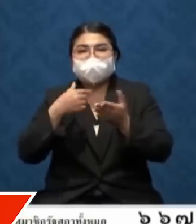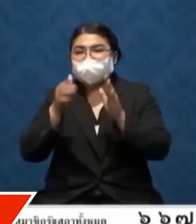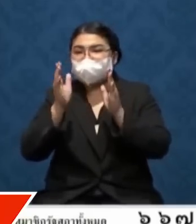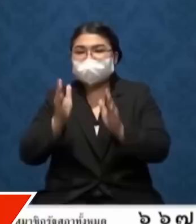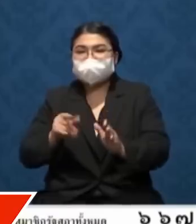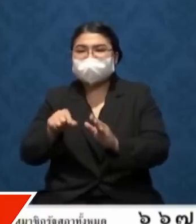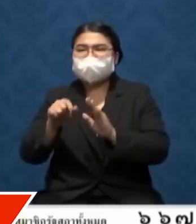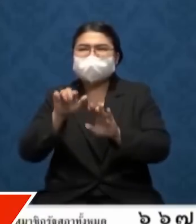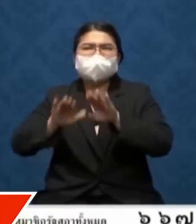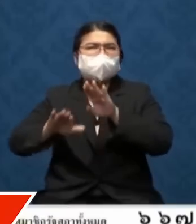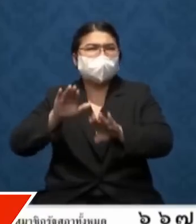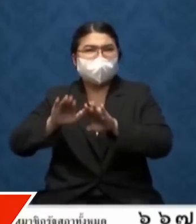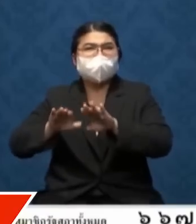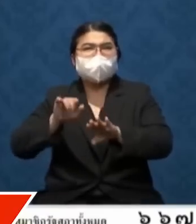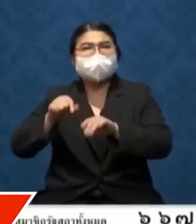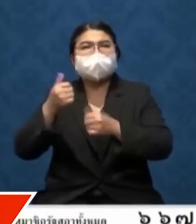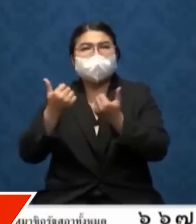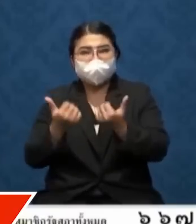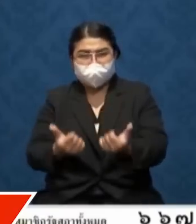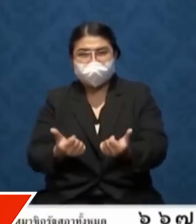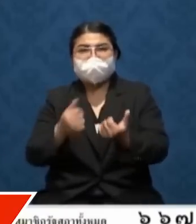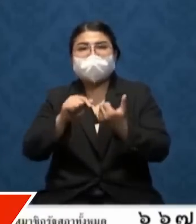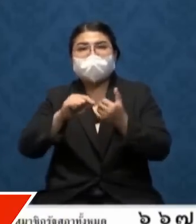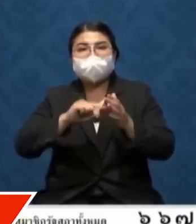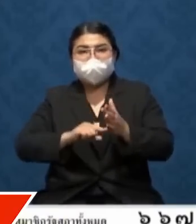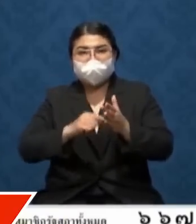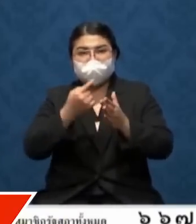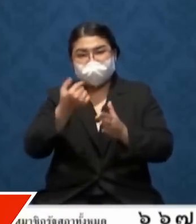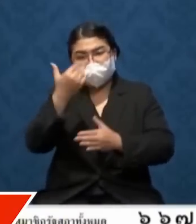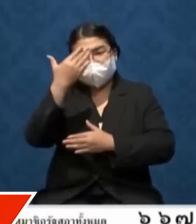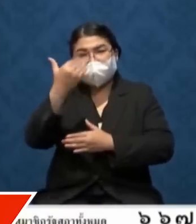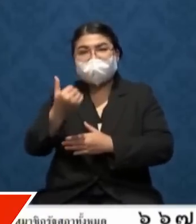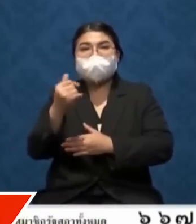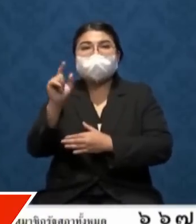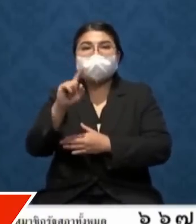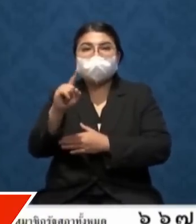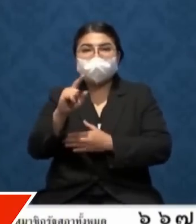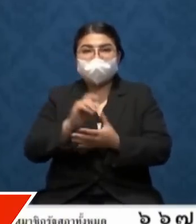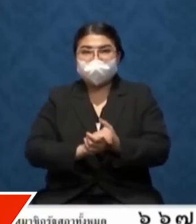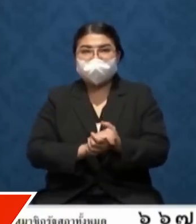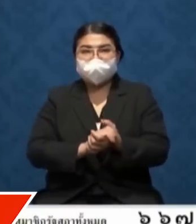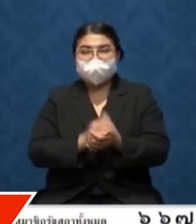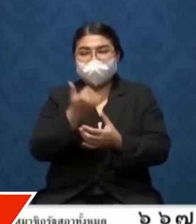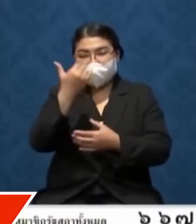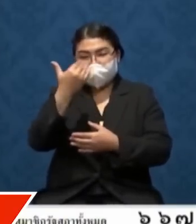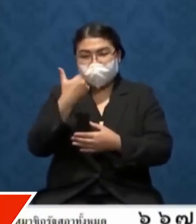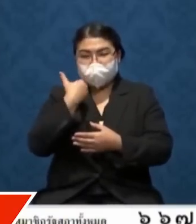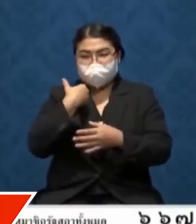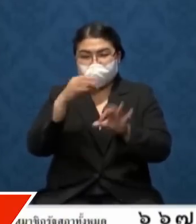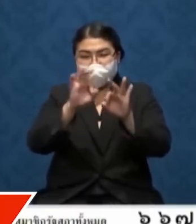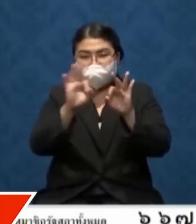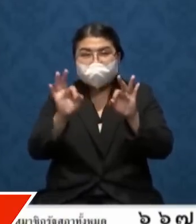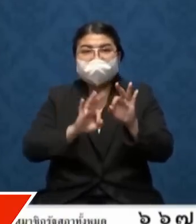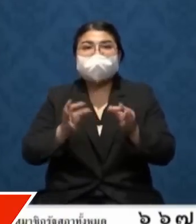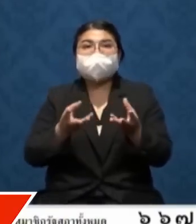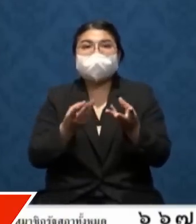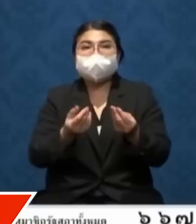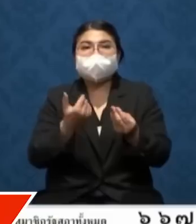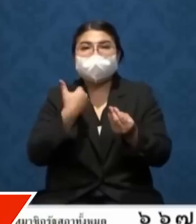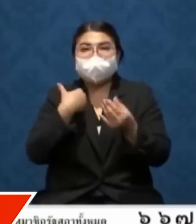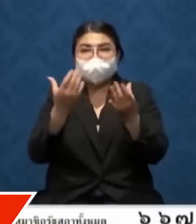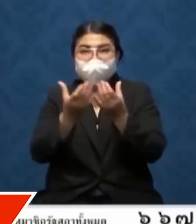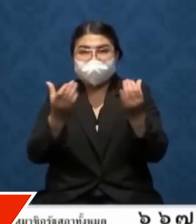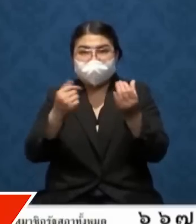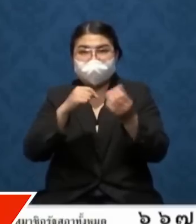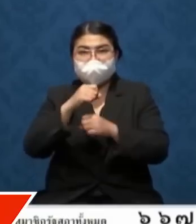ี่ท่านมีการประมาณการอยู่ที่ผมต้เริ่มจประโยคแบบนี้เพระอะไรครัเพรในรายเอีดการรัฝ่างคามพเทนตามรัสธรมุ